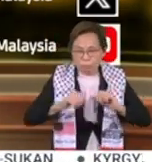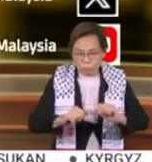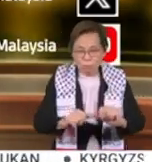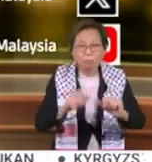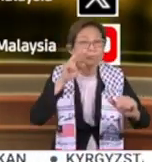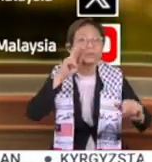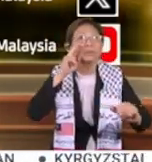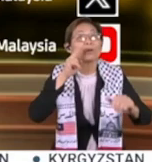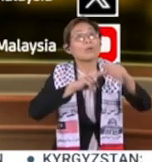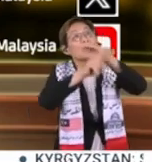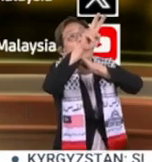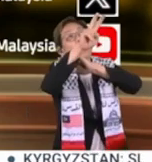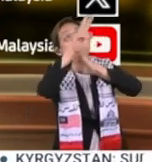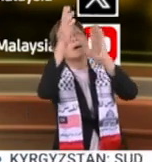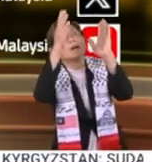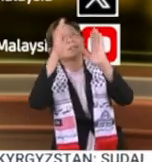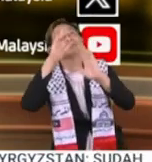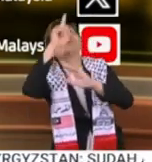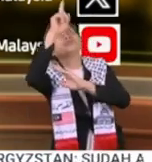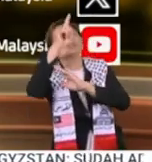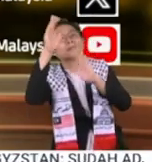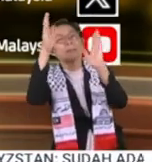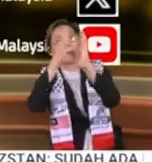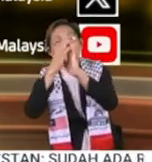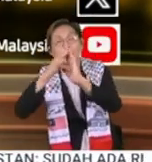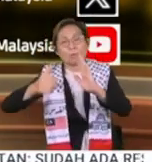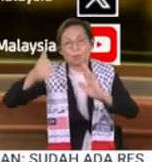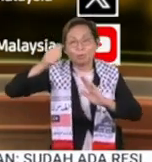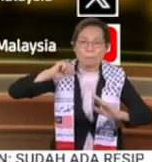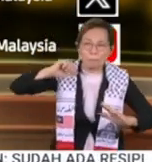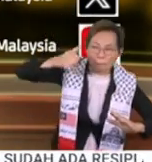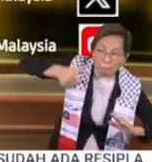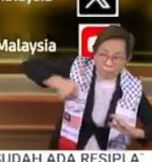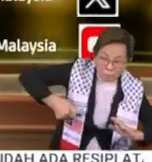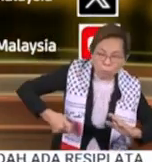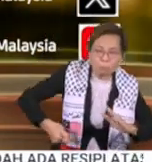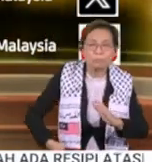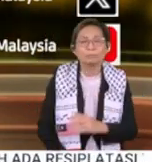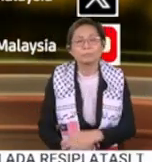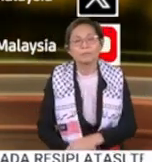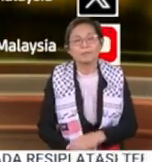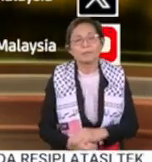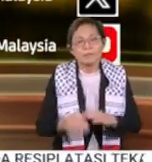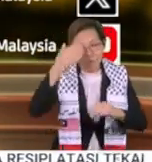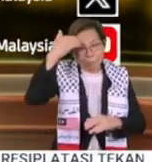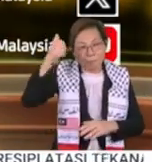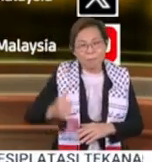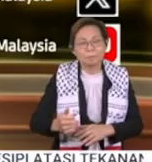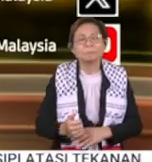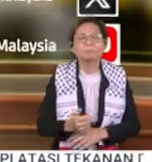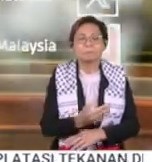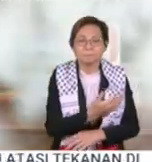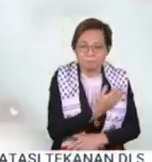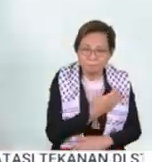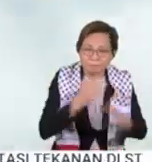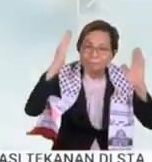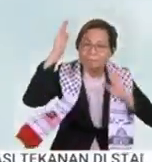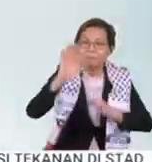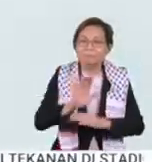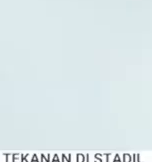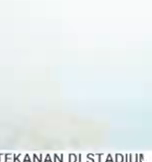melihat paparan ramalan cuaca bagi bandar-bandar utama di seluruh negara sepanjang hari. So, assalamualaikum dan salam Malaysia Madani.